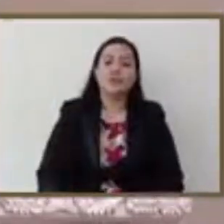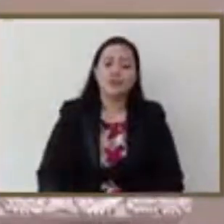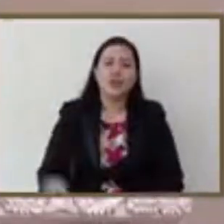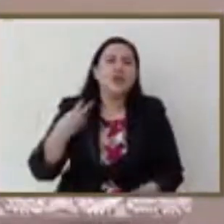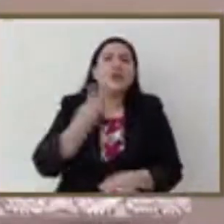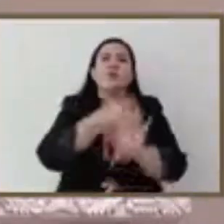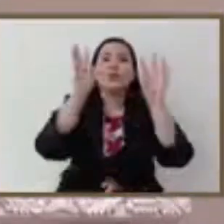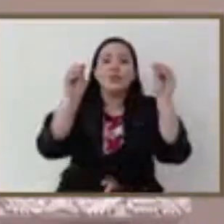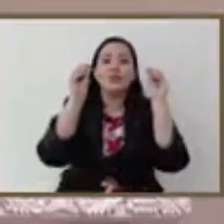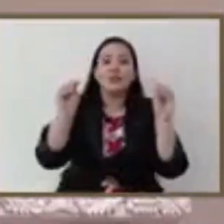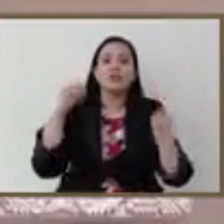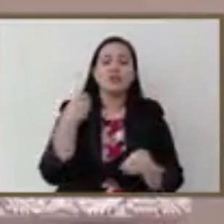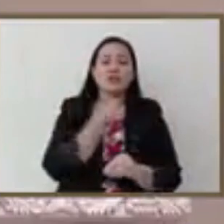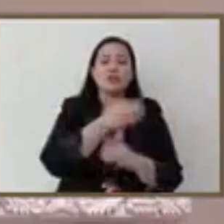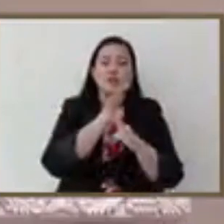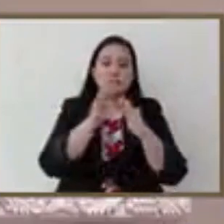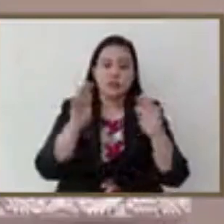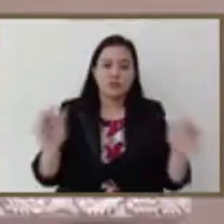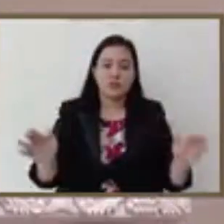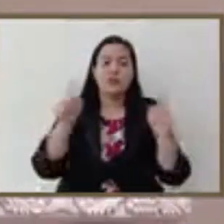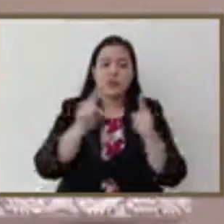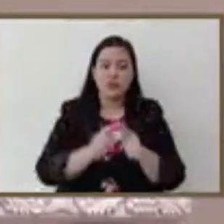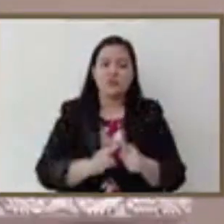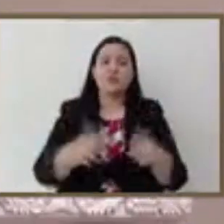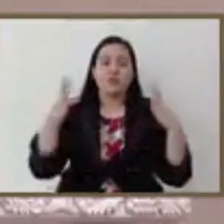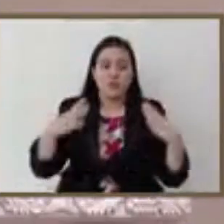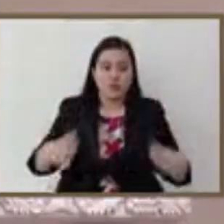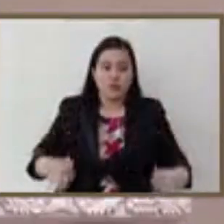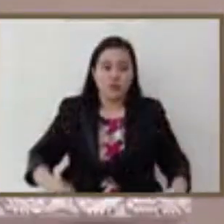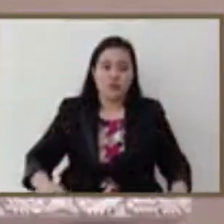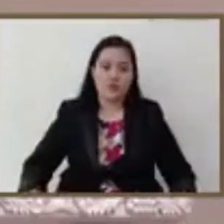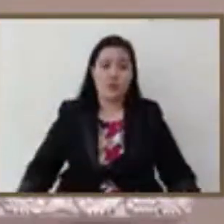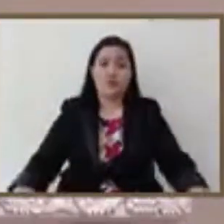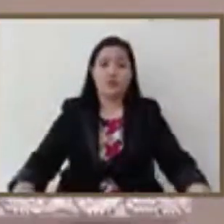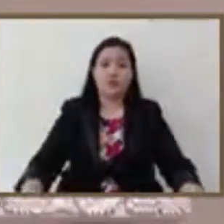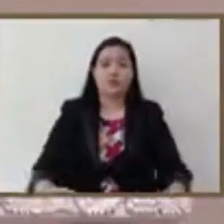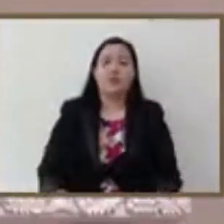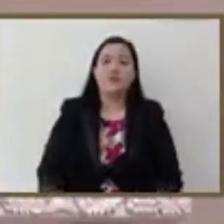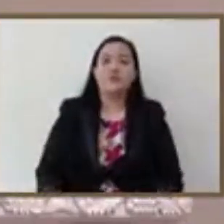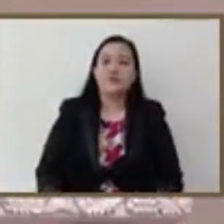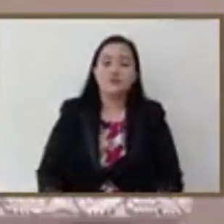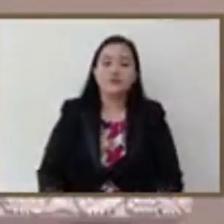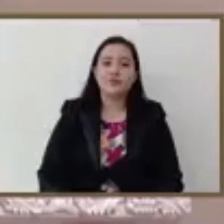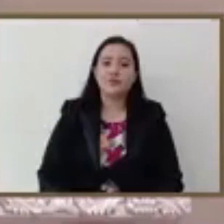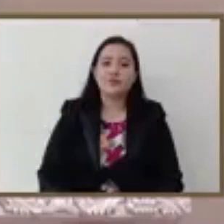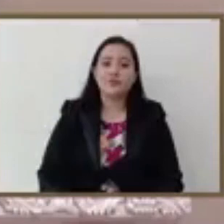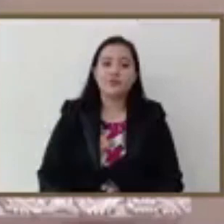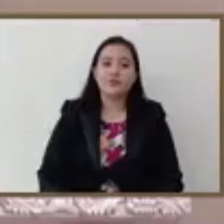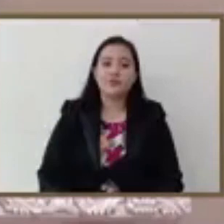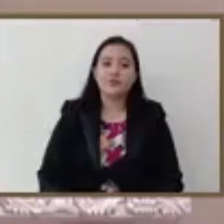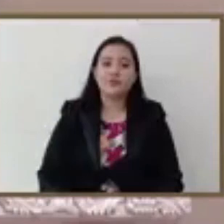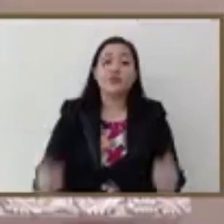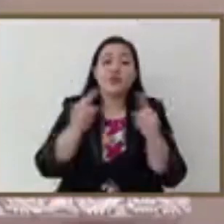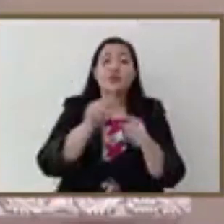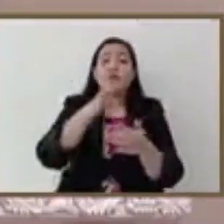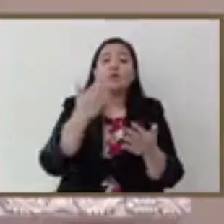Tinuturuan po natin ang ating mga anak na magsuot ng ganyan. Kaya nga ito sasabihin ko sa inyo, sa lahat ng mga Sunday school teachers, sa lahat ng mga nasa virtual